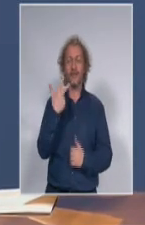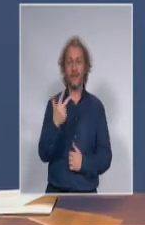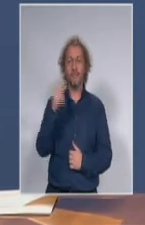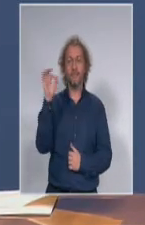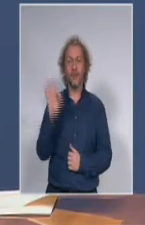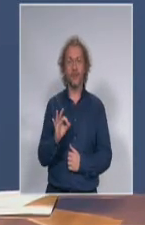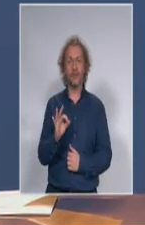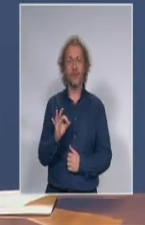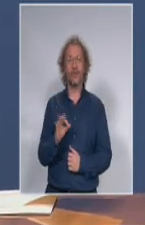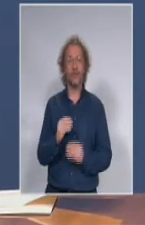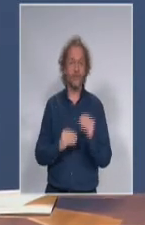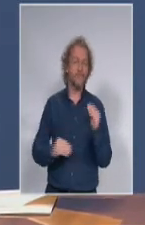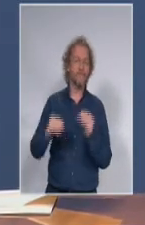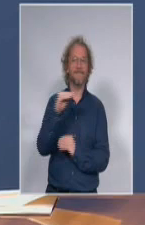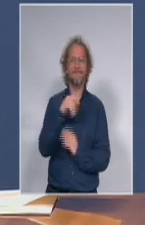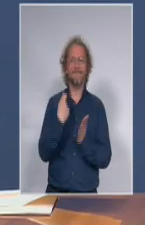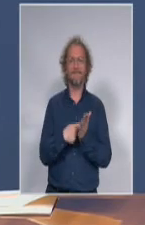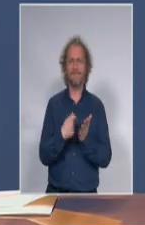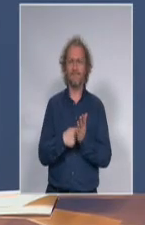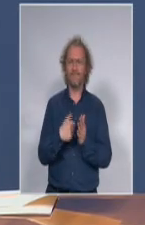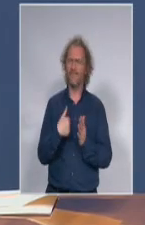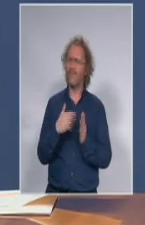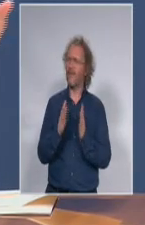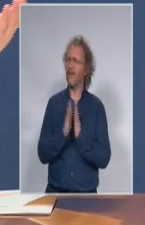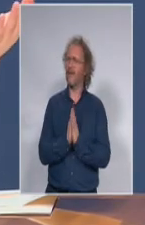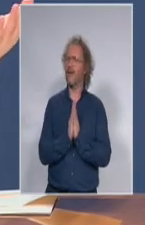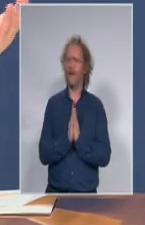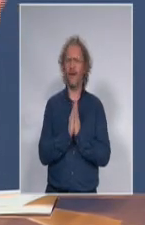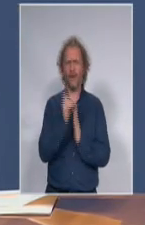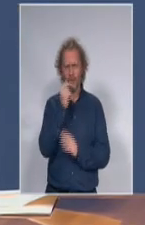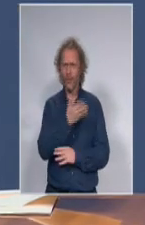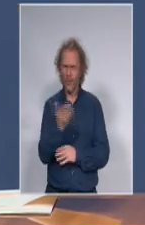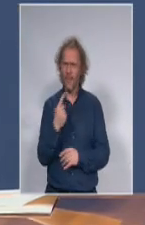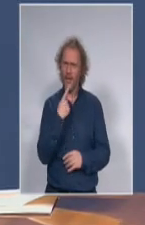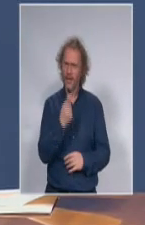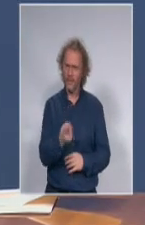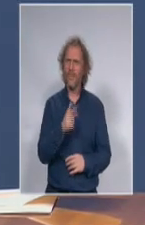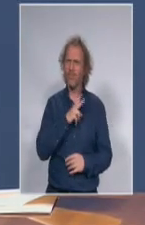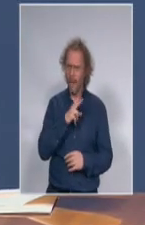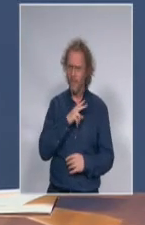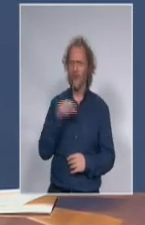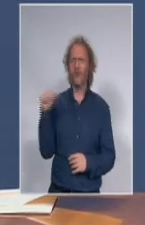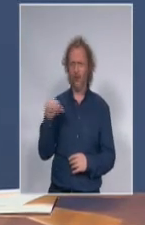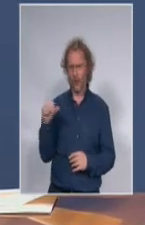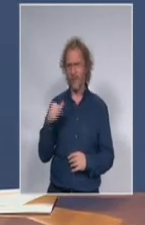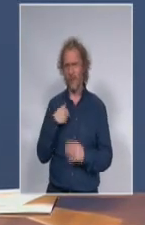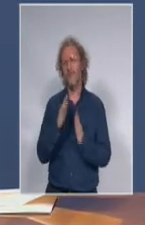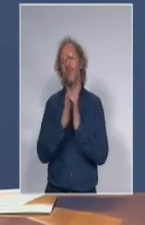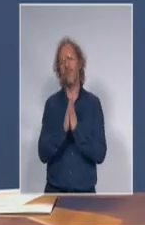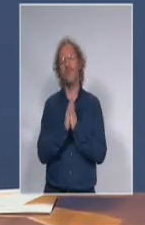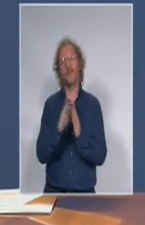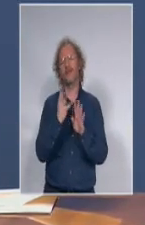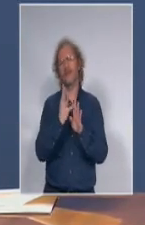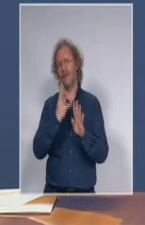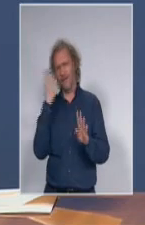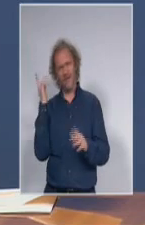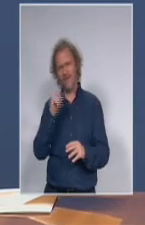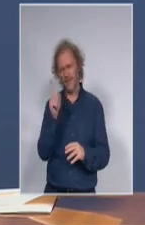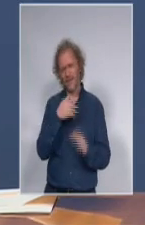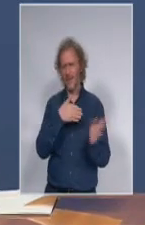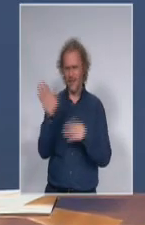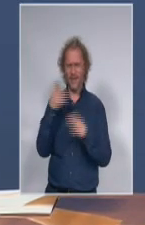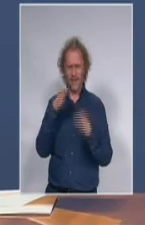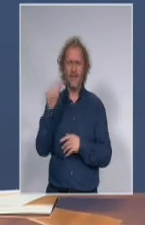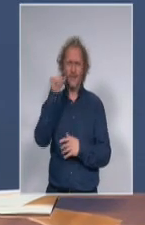Ljudi, ko Boga vas molim, ako vam kažem imamo nafte, izađite slobodno iz reda, kupite sutra naftu. Ako vam kažem da imamo brašna, samo